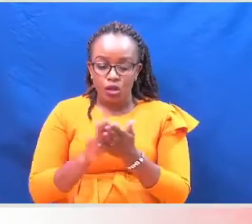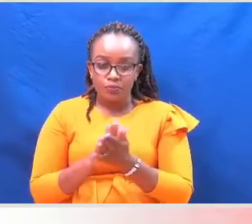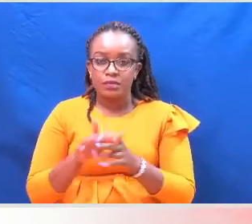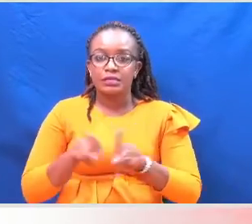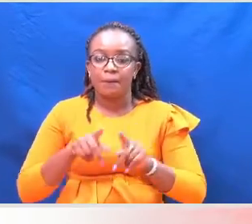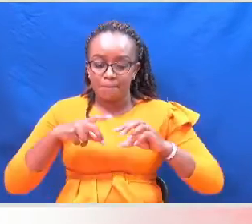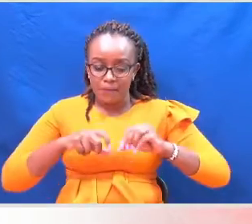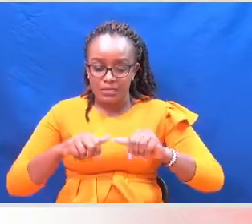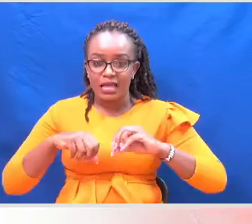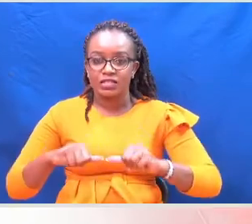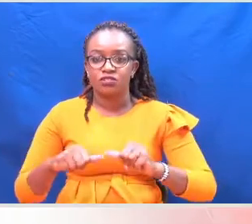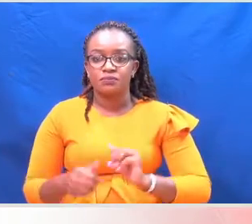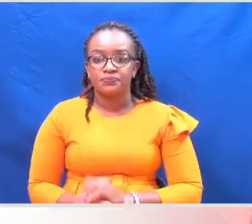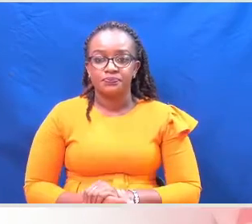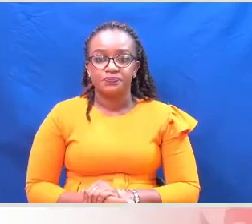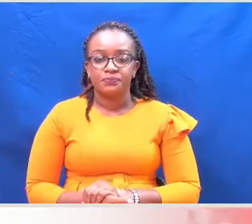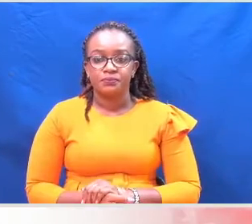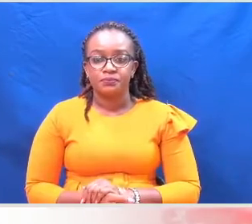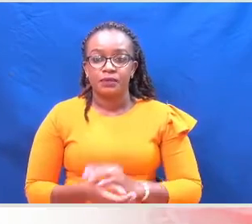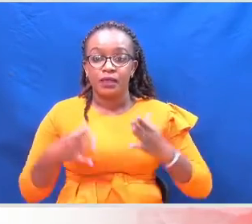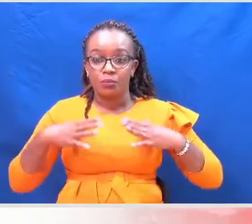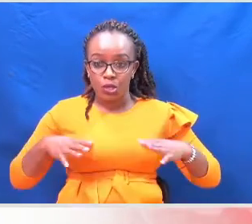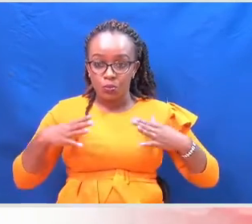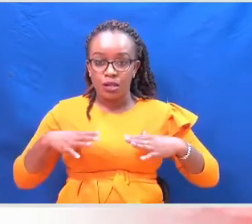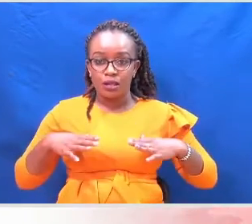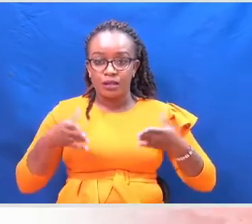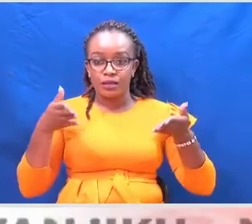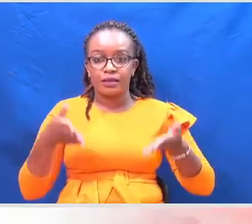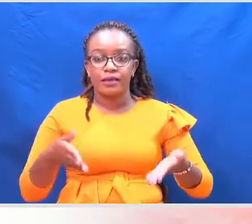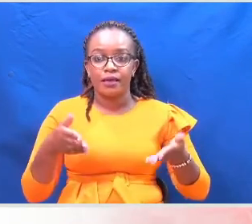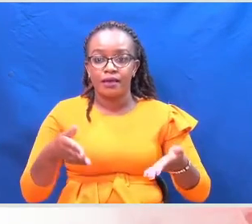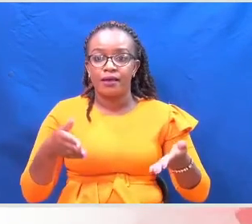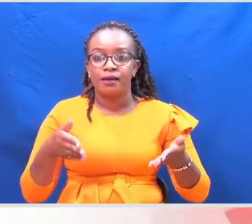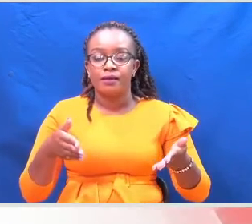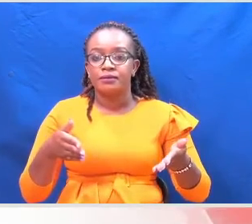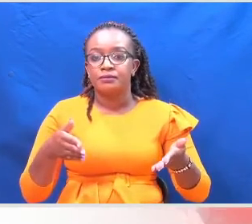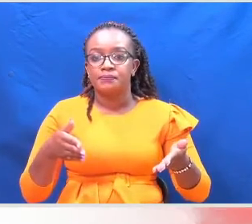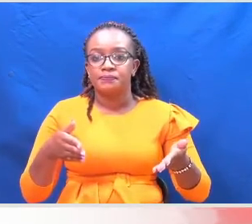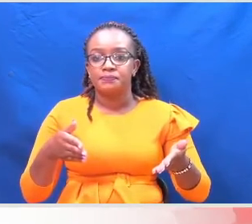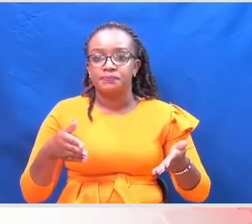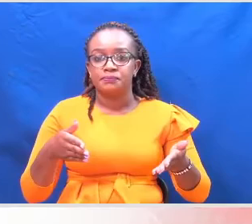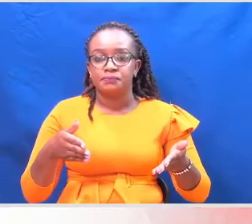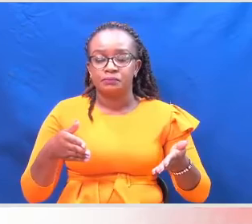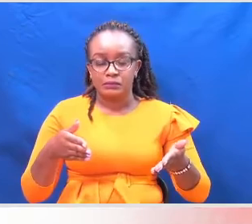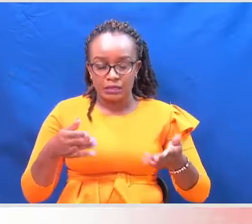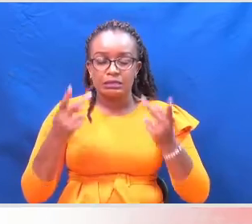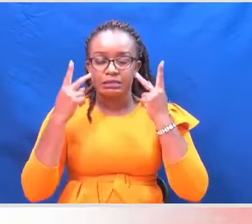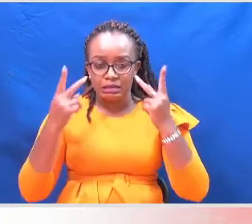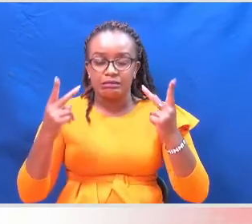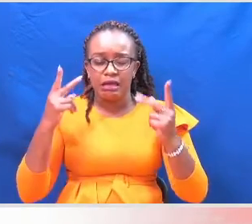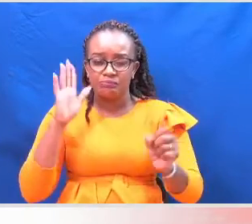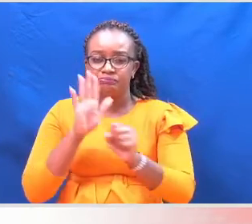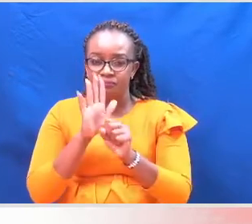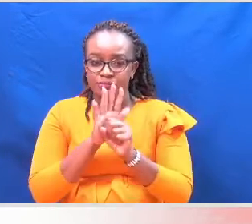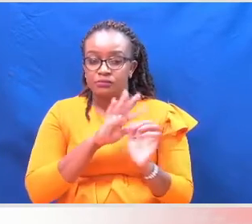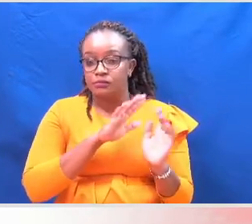The number of candidates here is highly considerable and